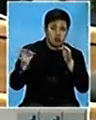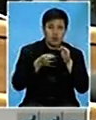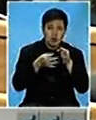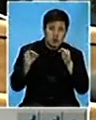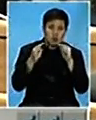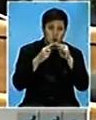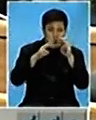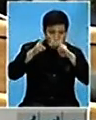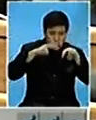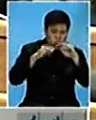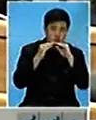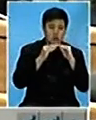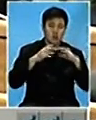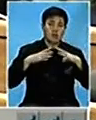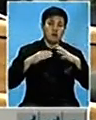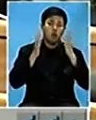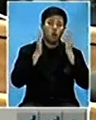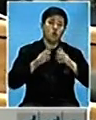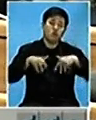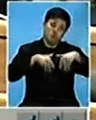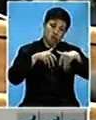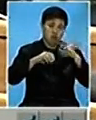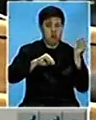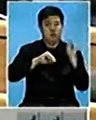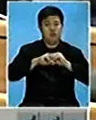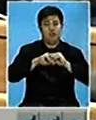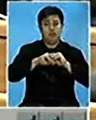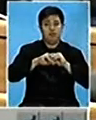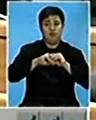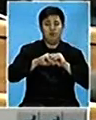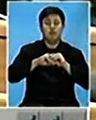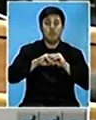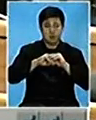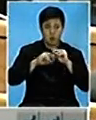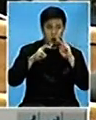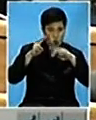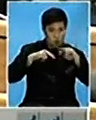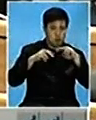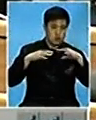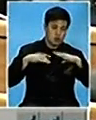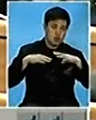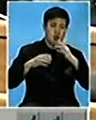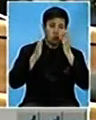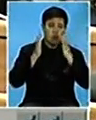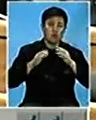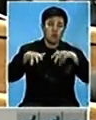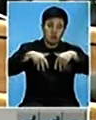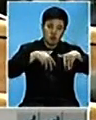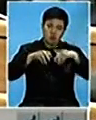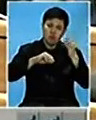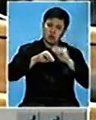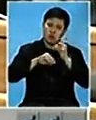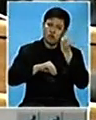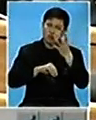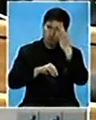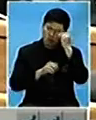การคุ้มครองสิทธิและเสรีภาพของประชาชนมากยิ่งขึ้นถ้าคุ้มครองสิทธิและเสรีภาพของประชาชนมากยิ่งขึ้นทำไมเราจึงจะต้องม